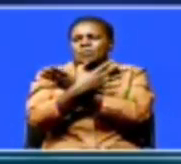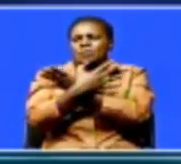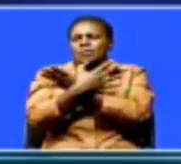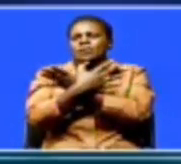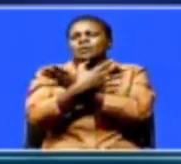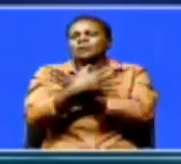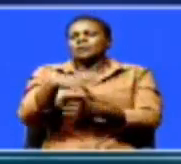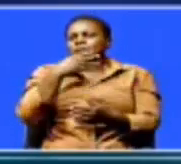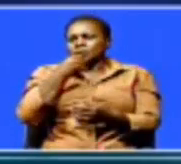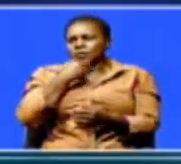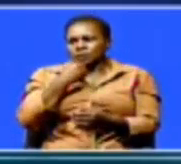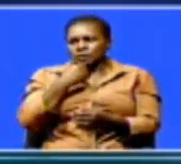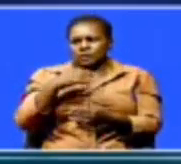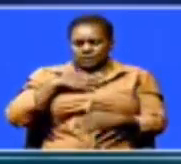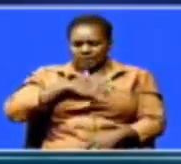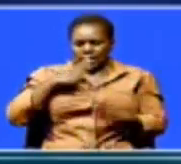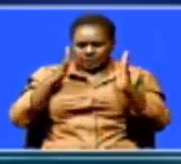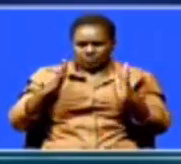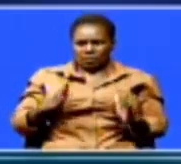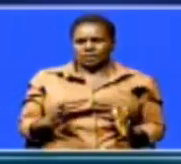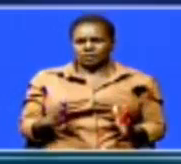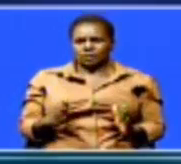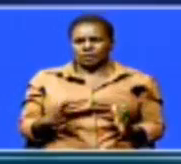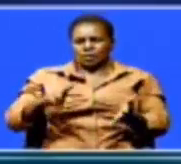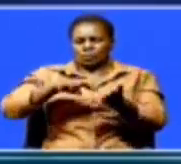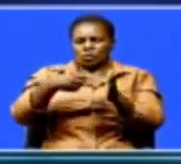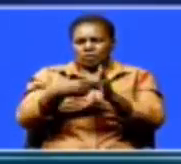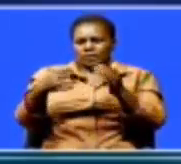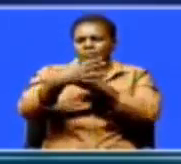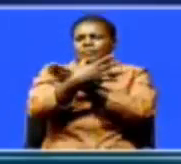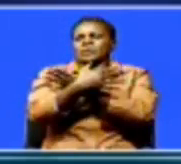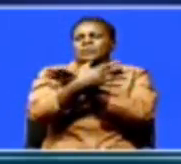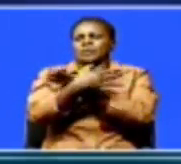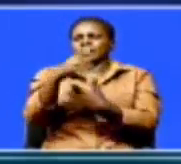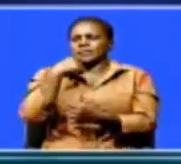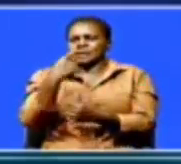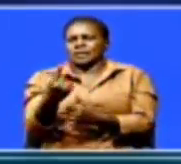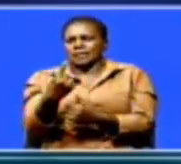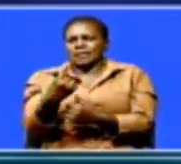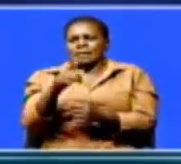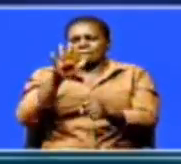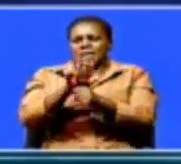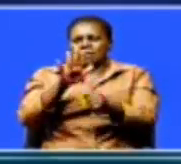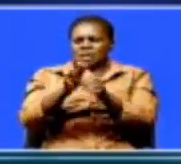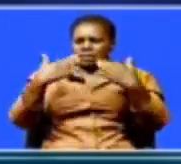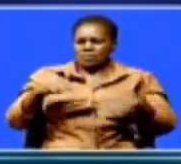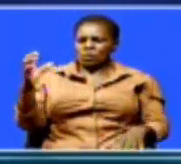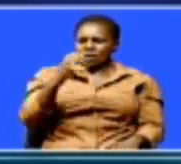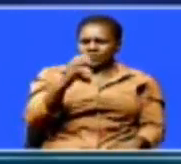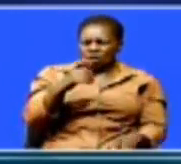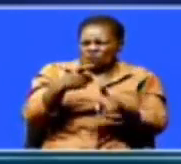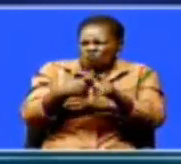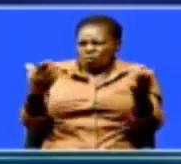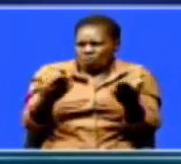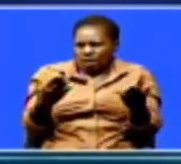Hussein Aden ambaye ni mwanasayansi na msimamizi wa mradi wa kipepeo anasema asilimia kubwa ya wateja